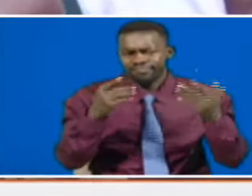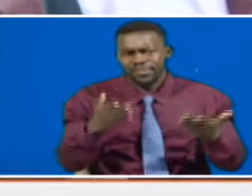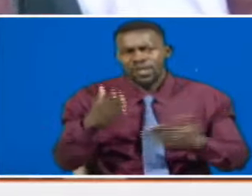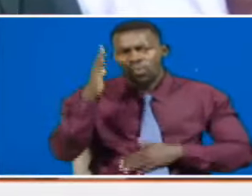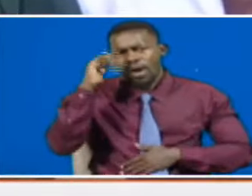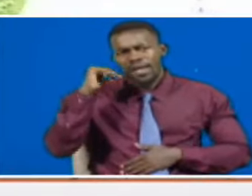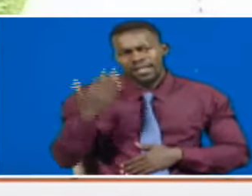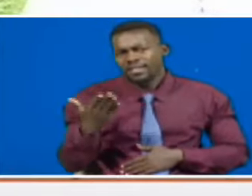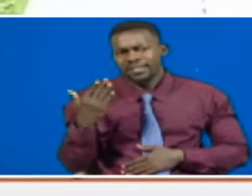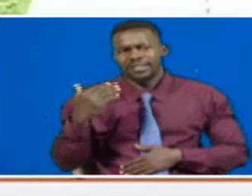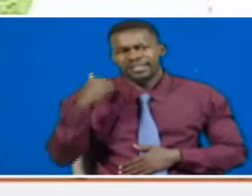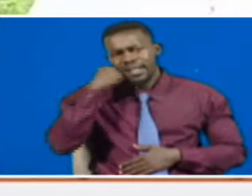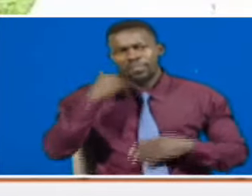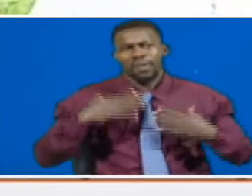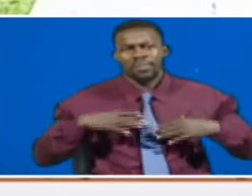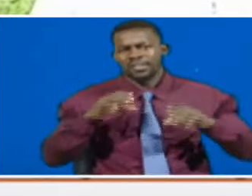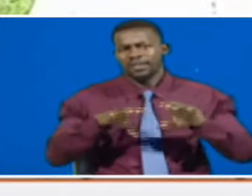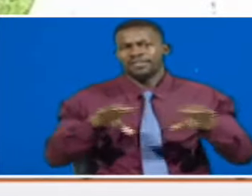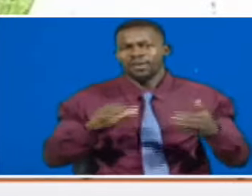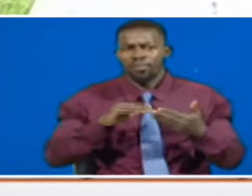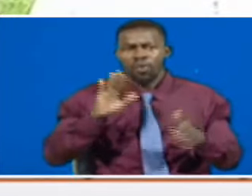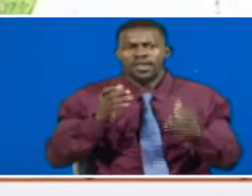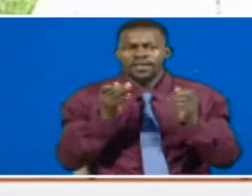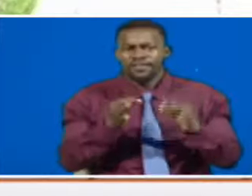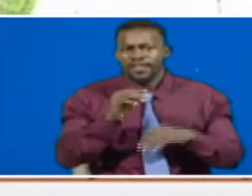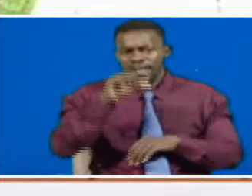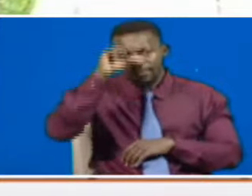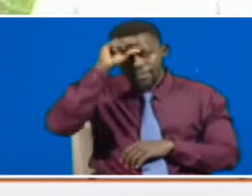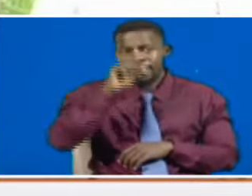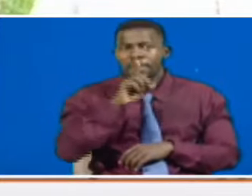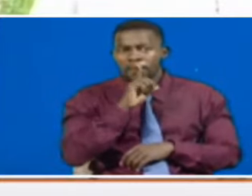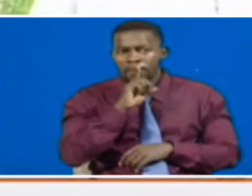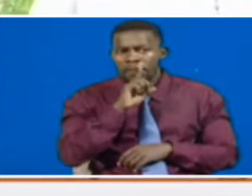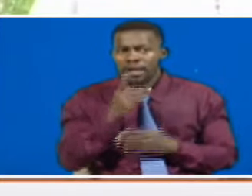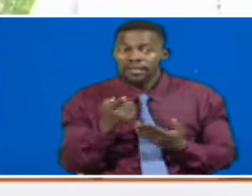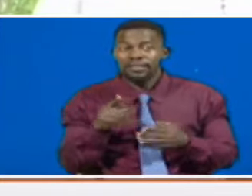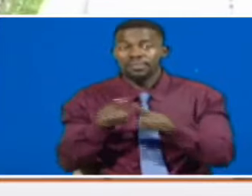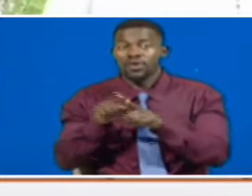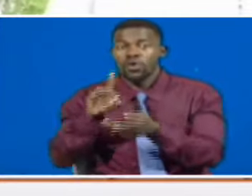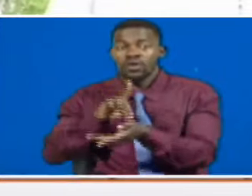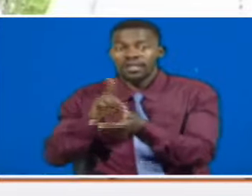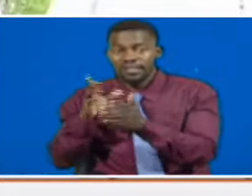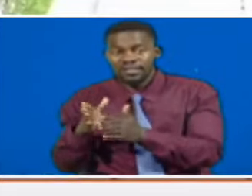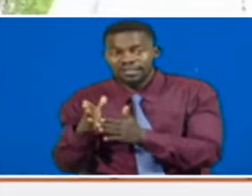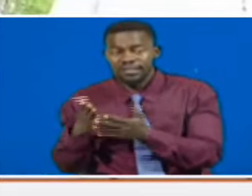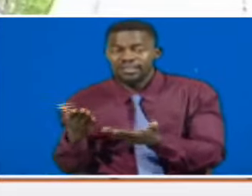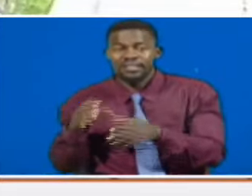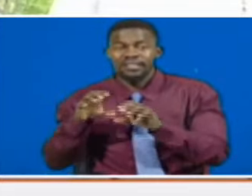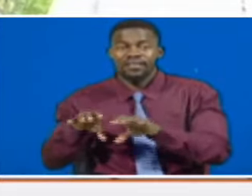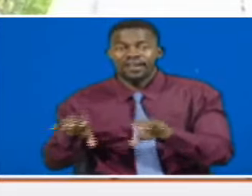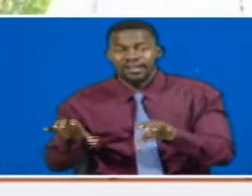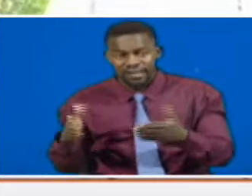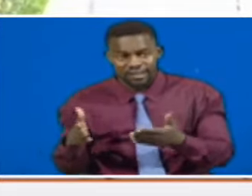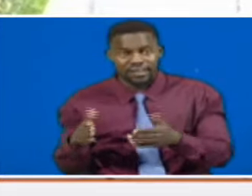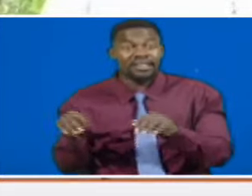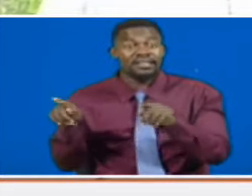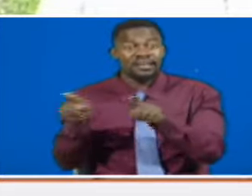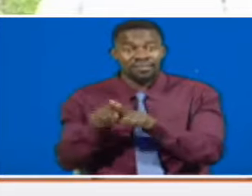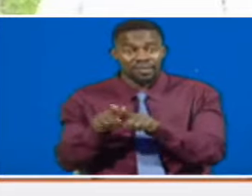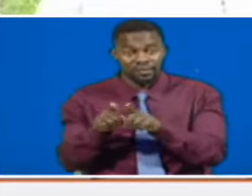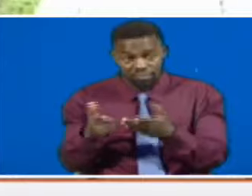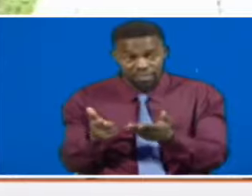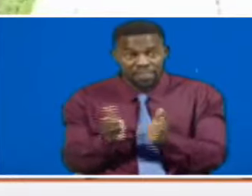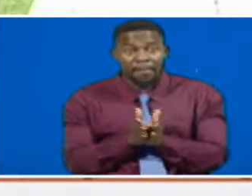kutibu wagonjwa wetu. Serikali wakinyamaza, madaktari wanaumia. Na pia